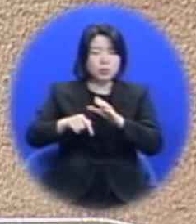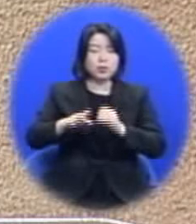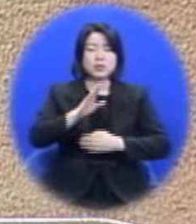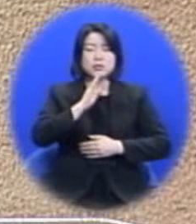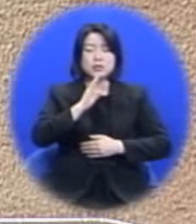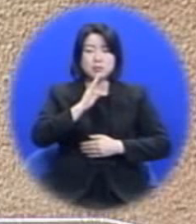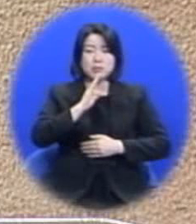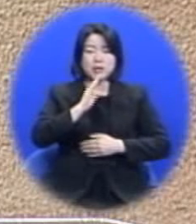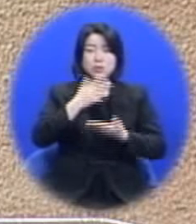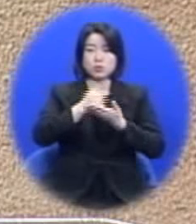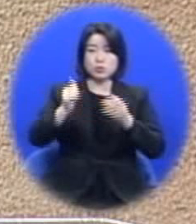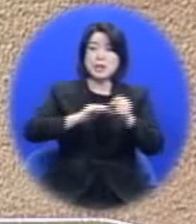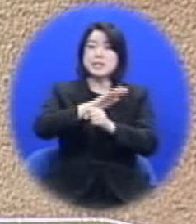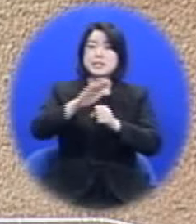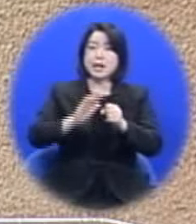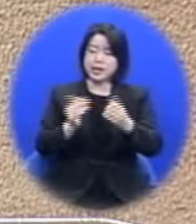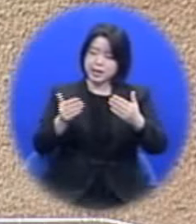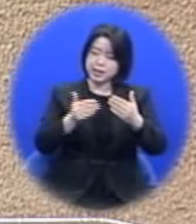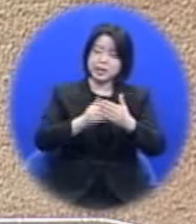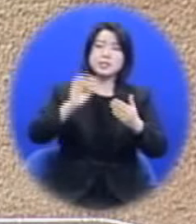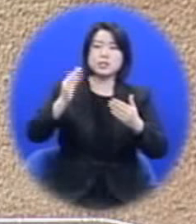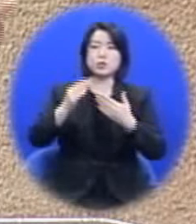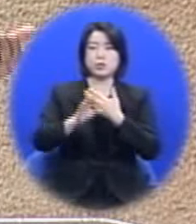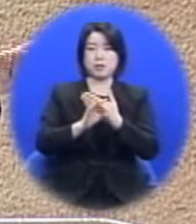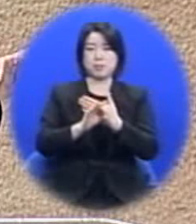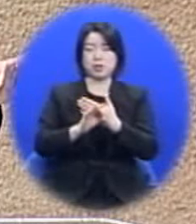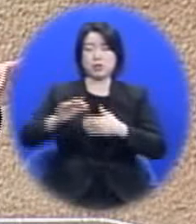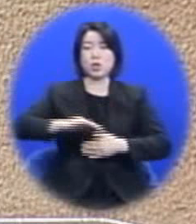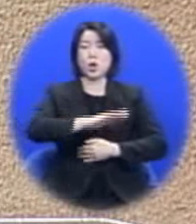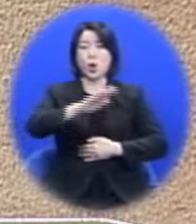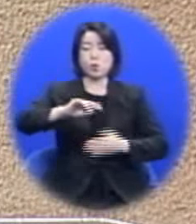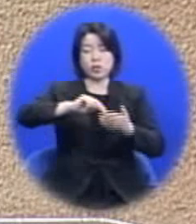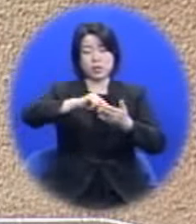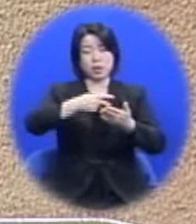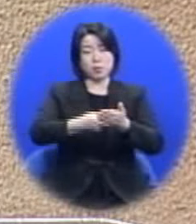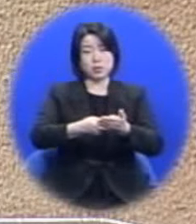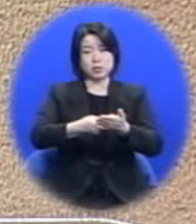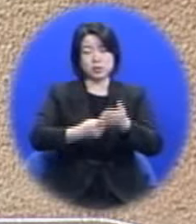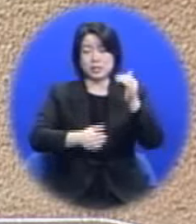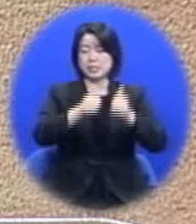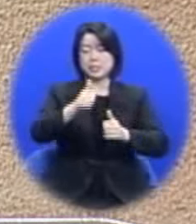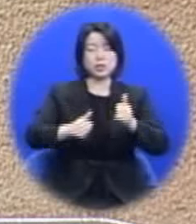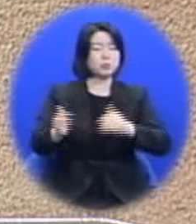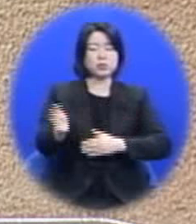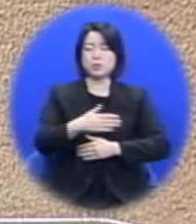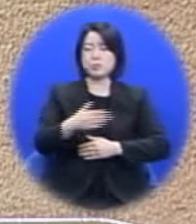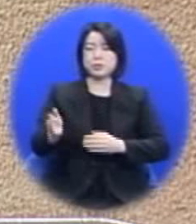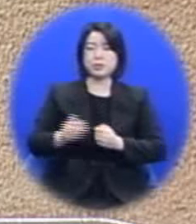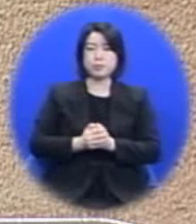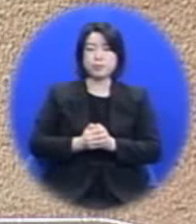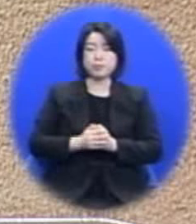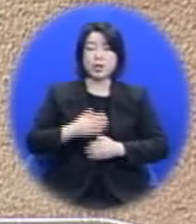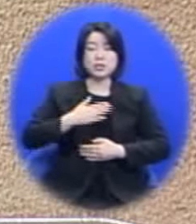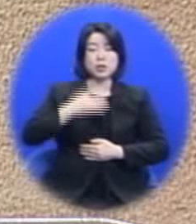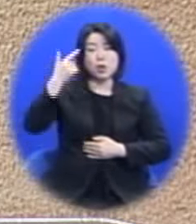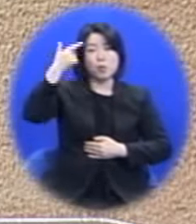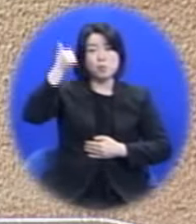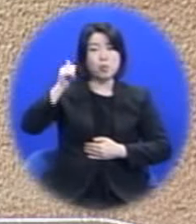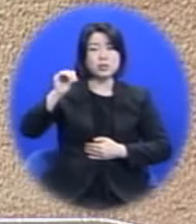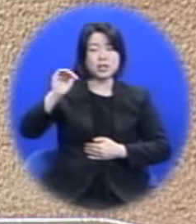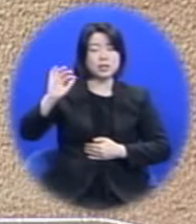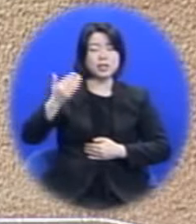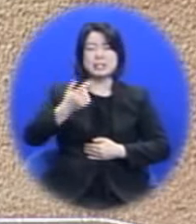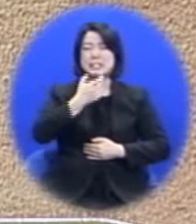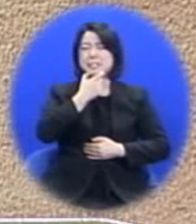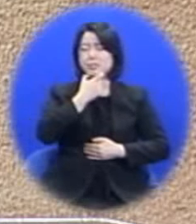사랑하기까지 되면 우리를 넘어뜨릴 시험은 없어요. 저는 목사 되기